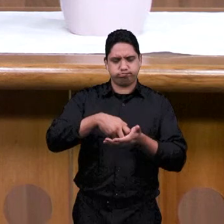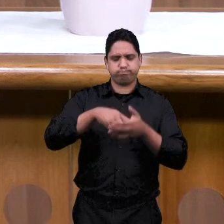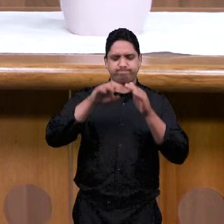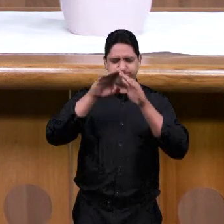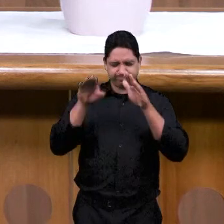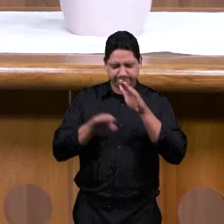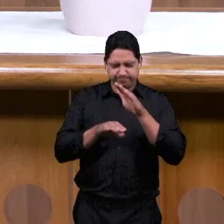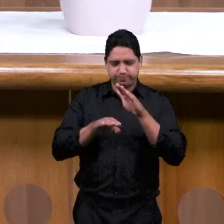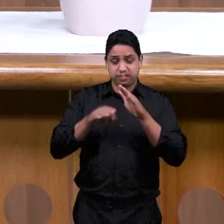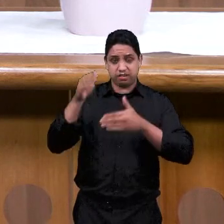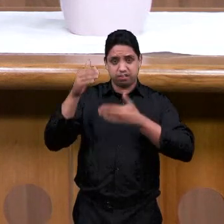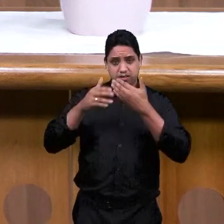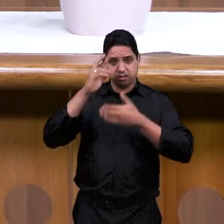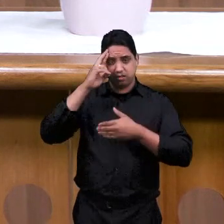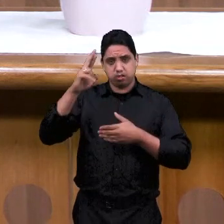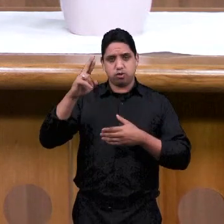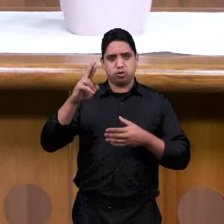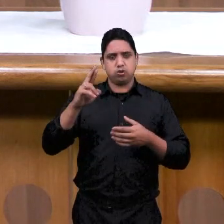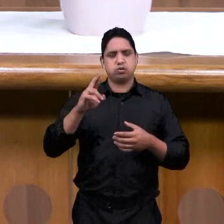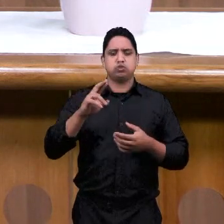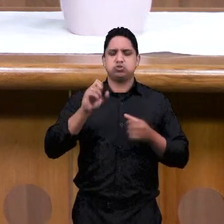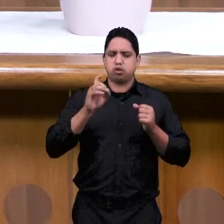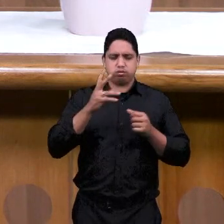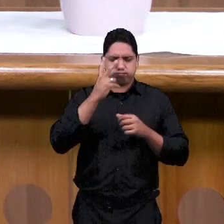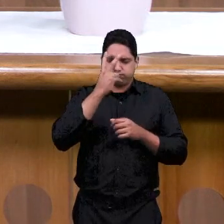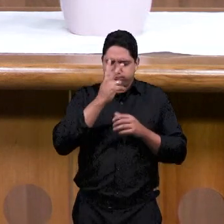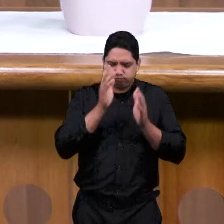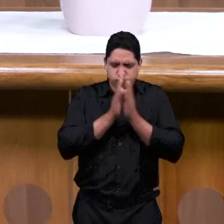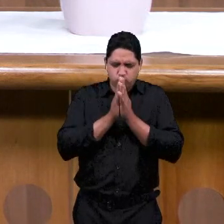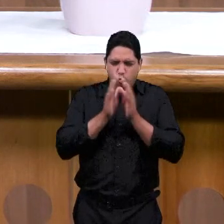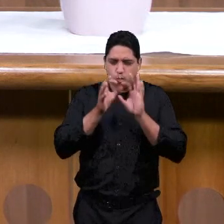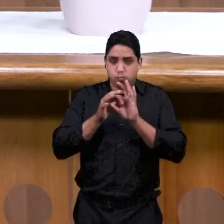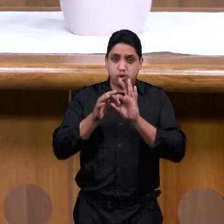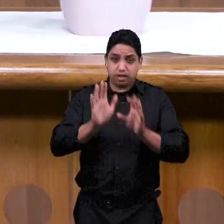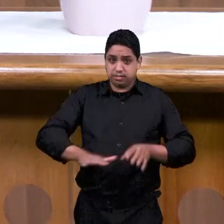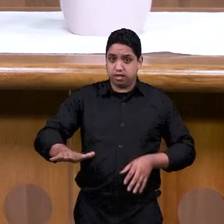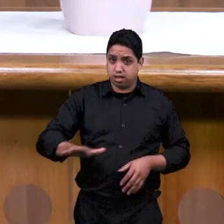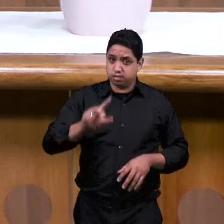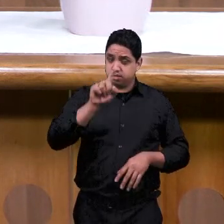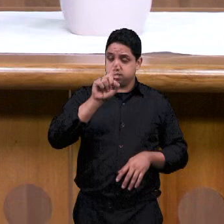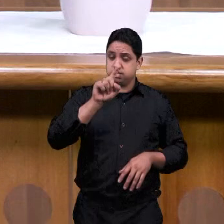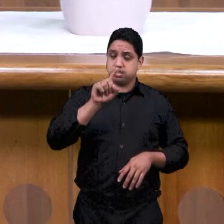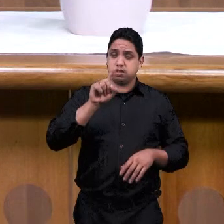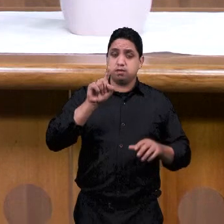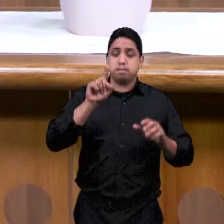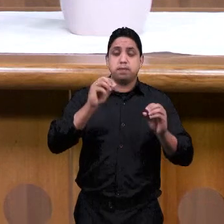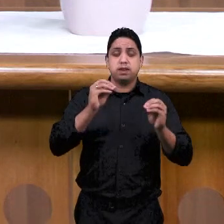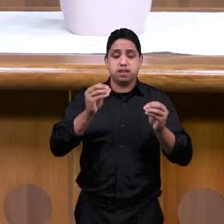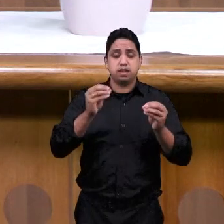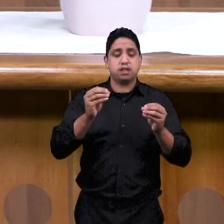Seigneur. Elles peuvent même fermer leurs yeux et nous allons prier au Seigneur notre Dieu. Prions.